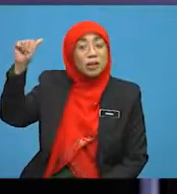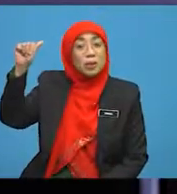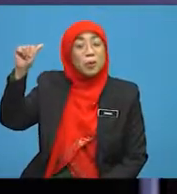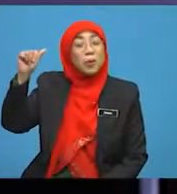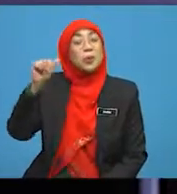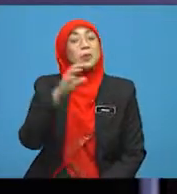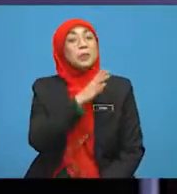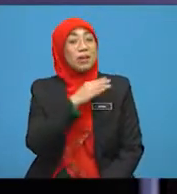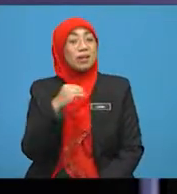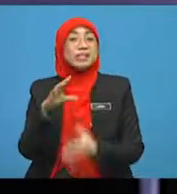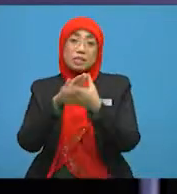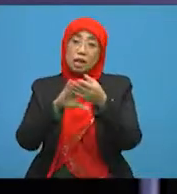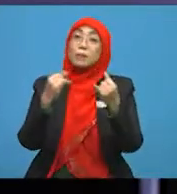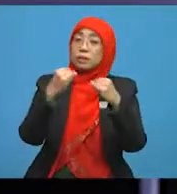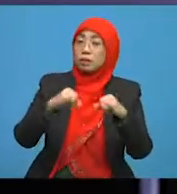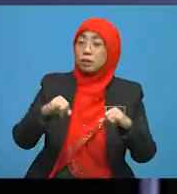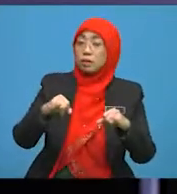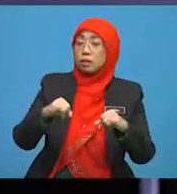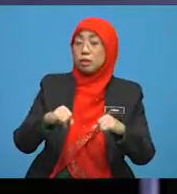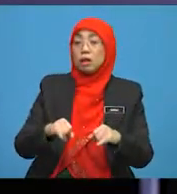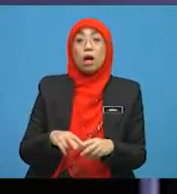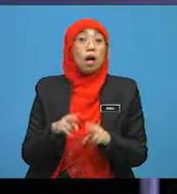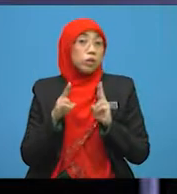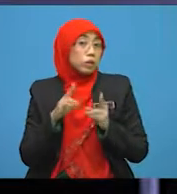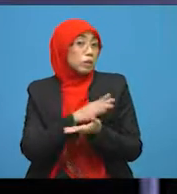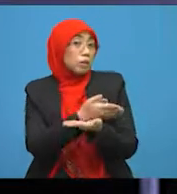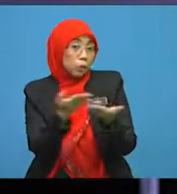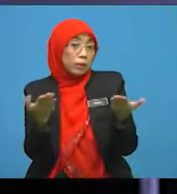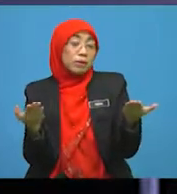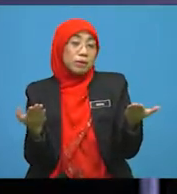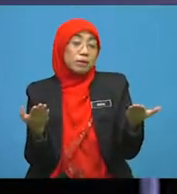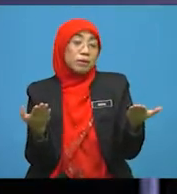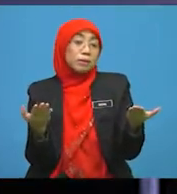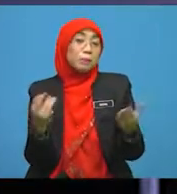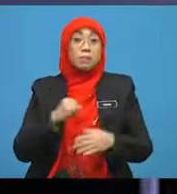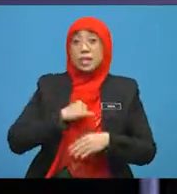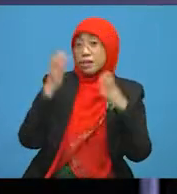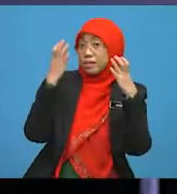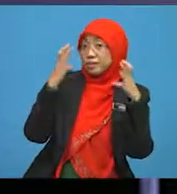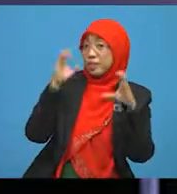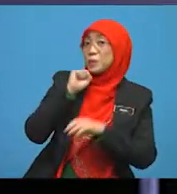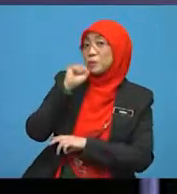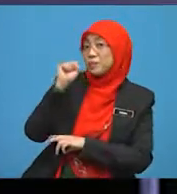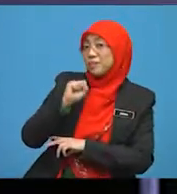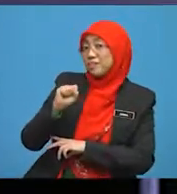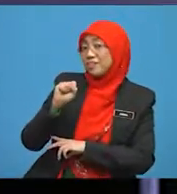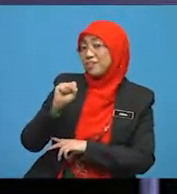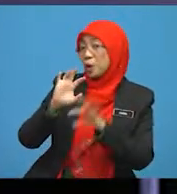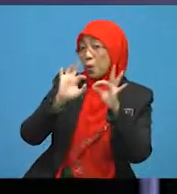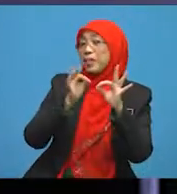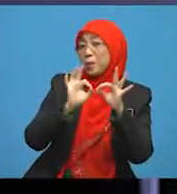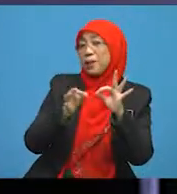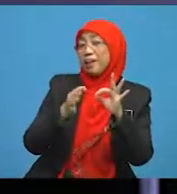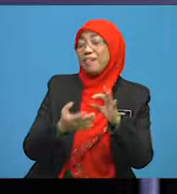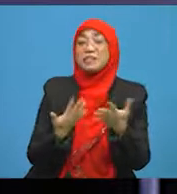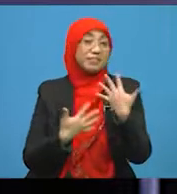Assalamualaikum dan salam sejahtera cikgu ucapkan kepada semua pelajar. Saya Cikgu Zikri. Bertemu kita sekali